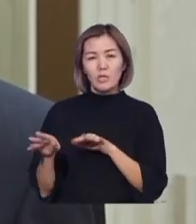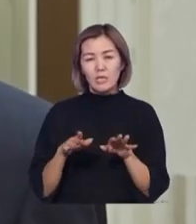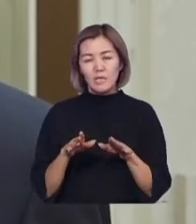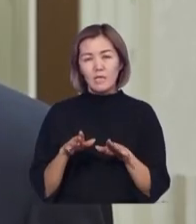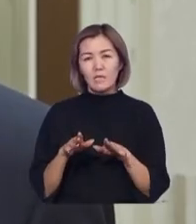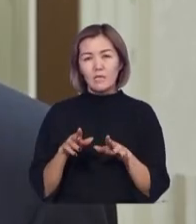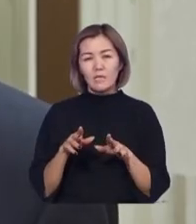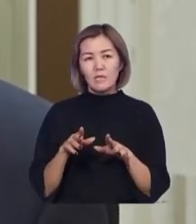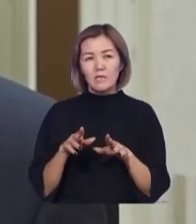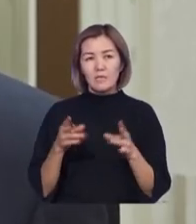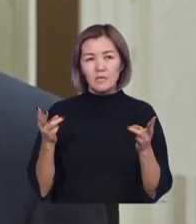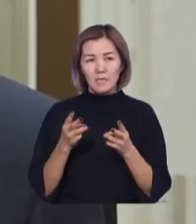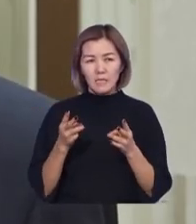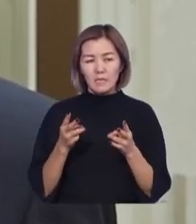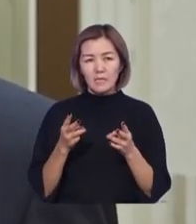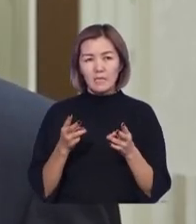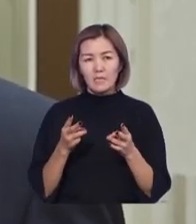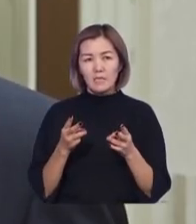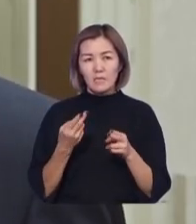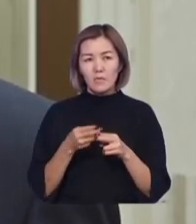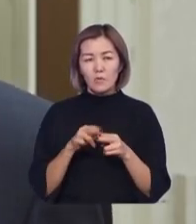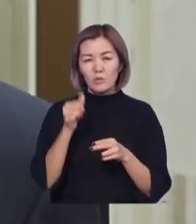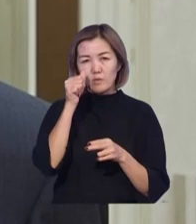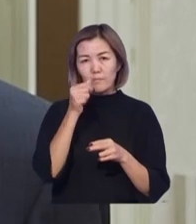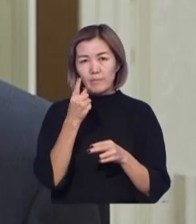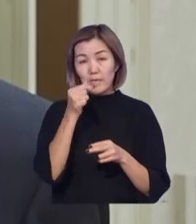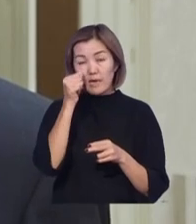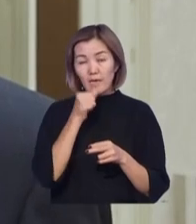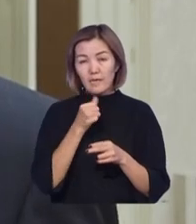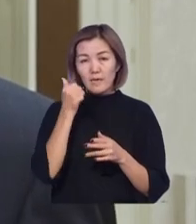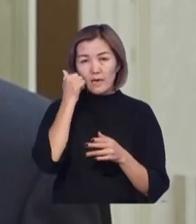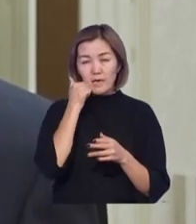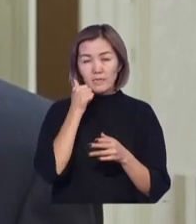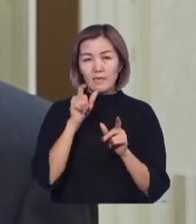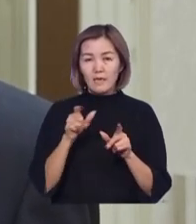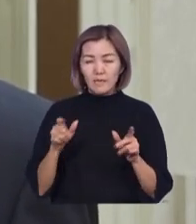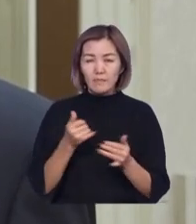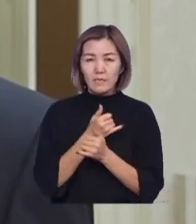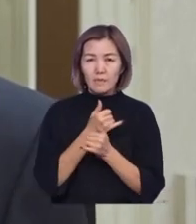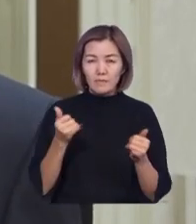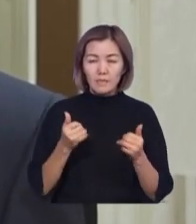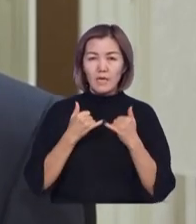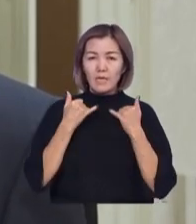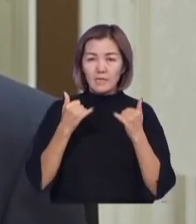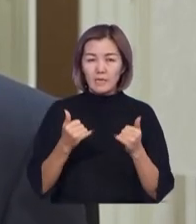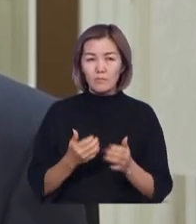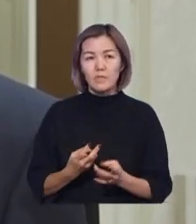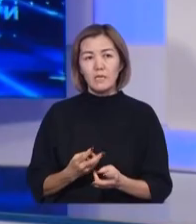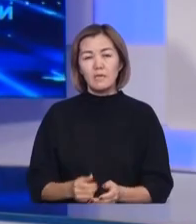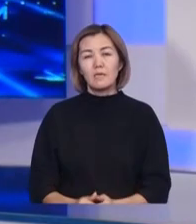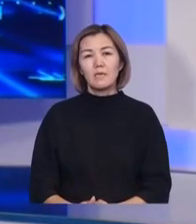жаңа үндеу тастағанбыз. Осы бір айдың ішінде қарттарымызды, ақсақалдарымызды қадірлейік.